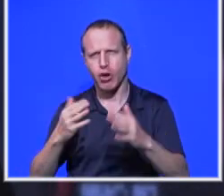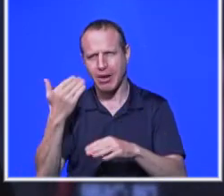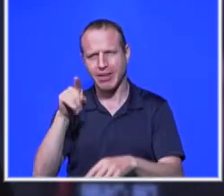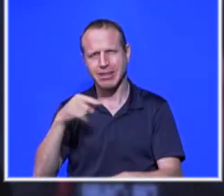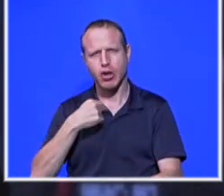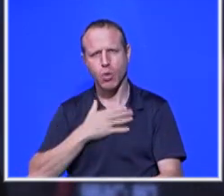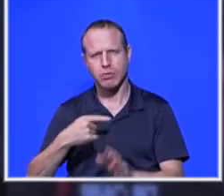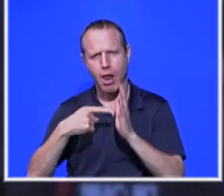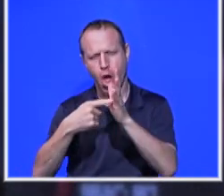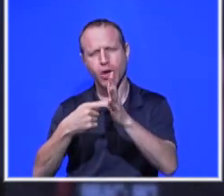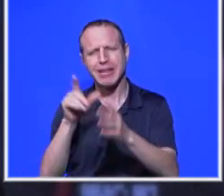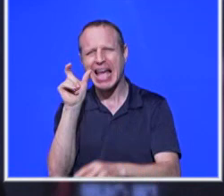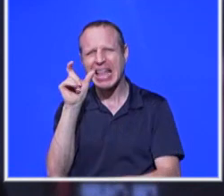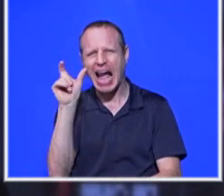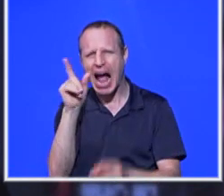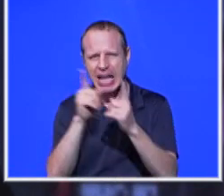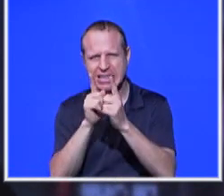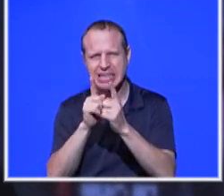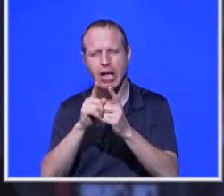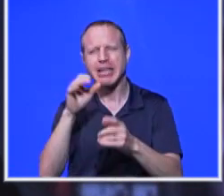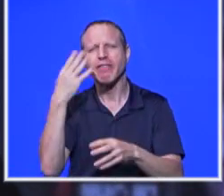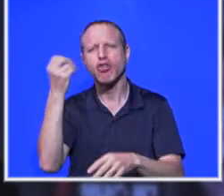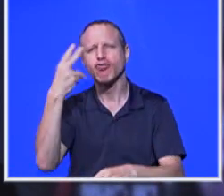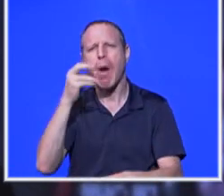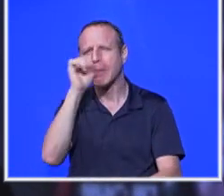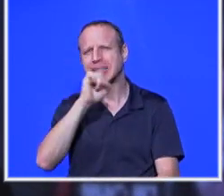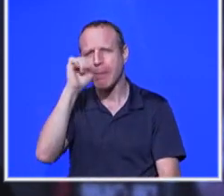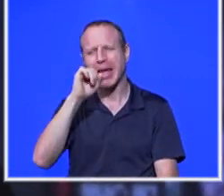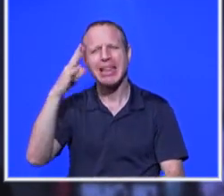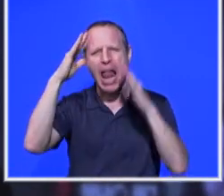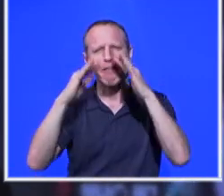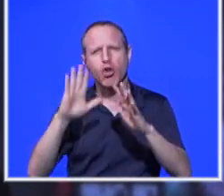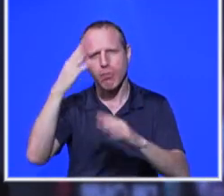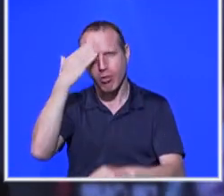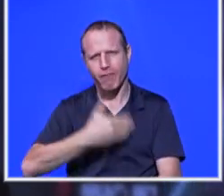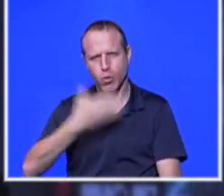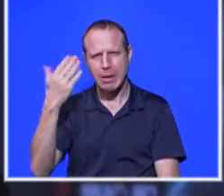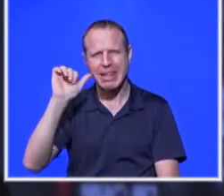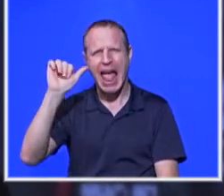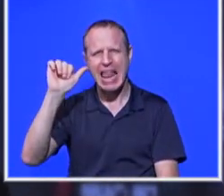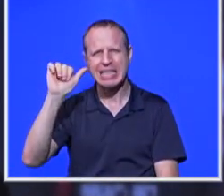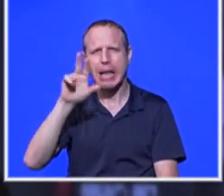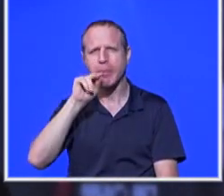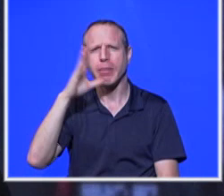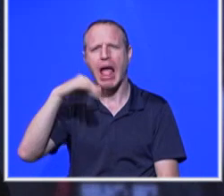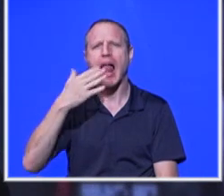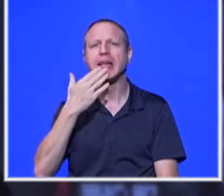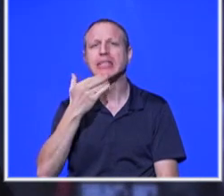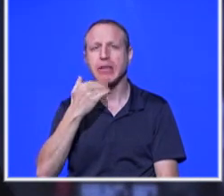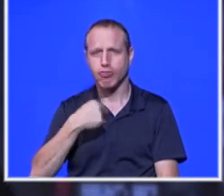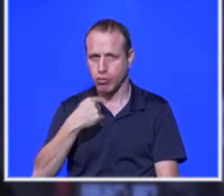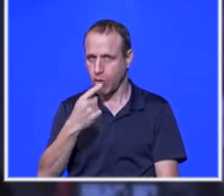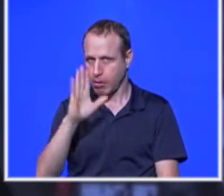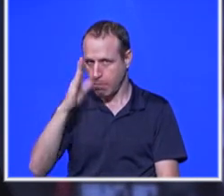קטע קצר מלפני שבועיים, שבו הזמרת הלבנונית המאוד מפורסמת, אליסה, מדברת על ישראל, וכשאני